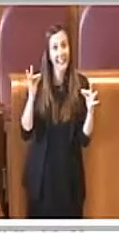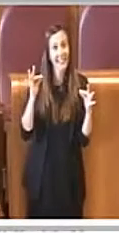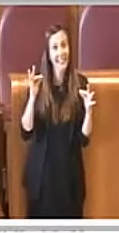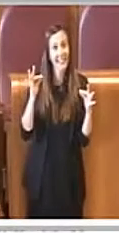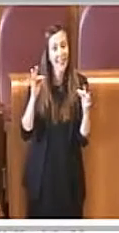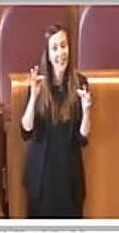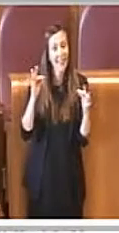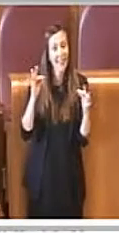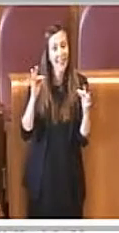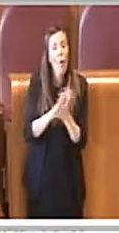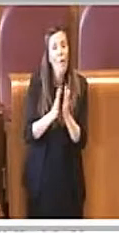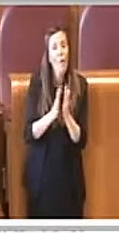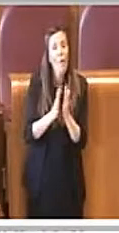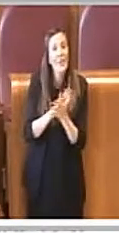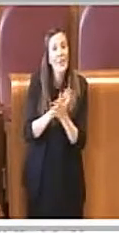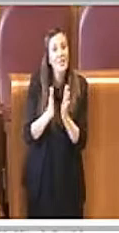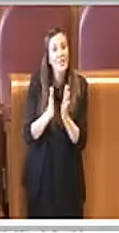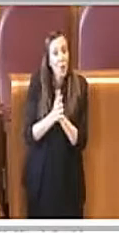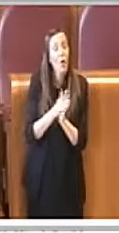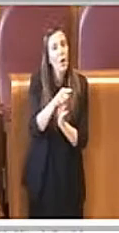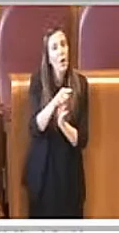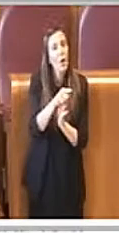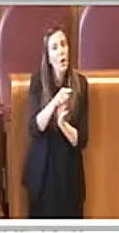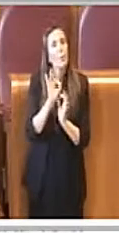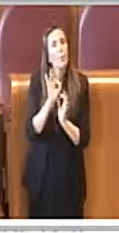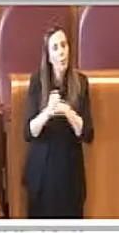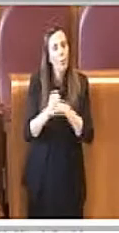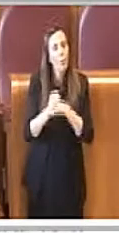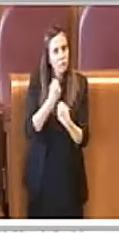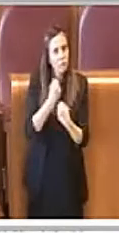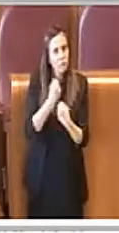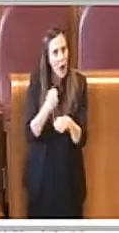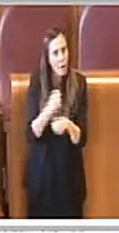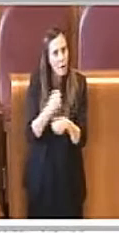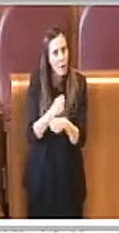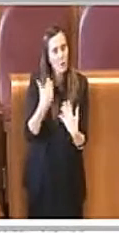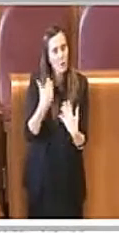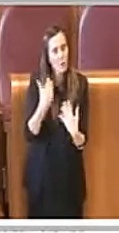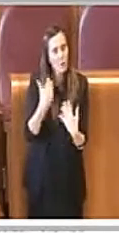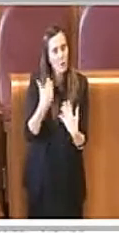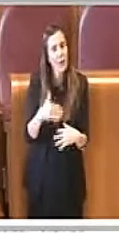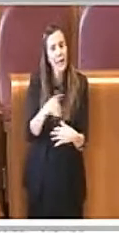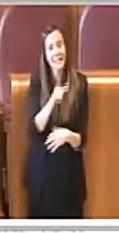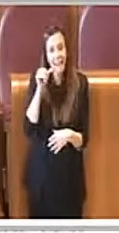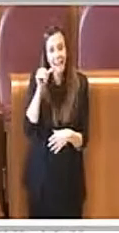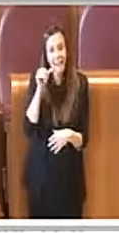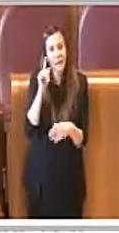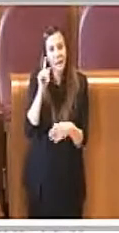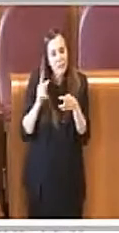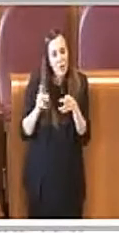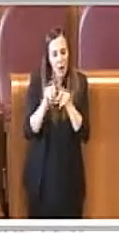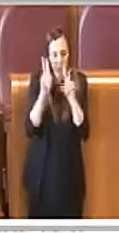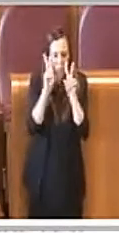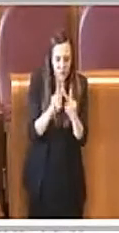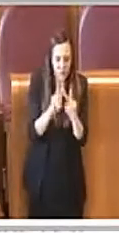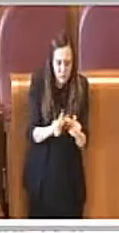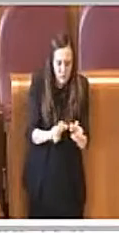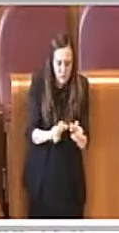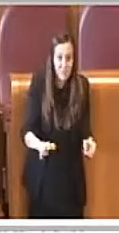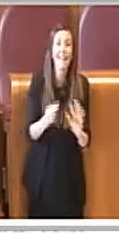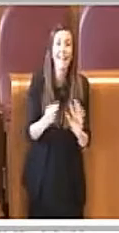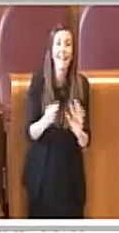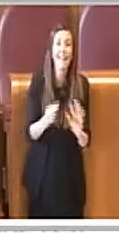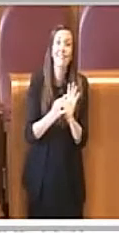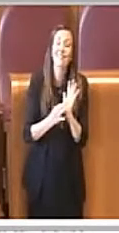un'azione estremamente importante, credo che occorra approfondire la questione nei termini